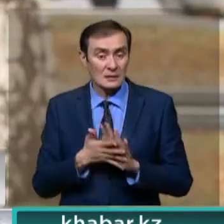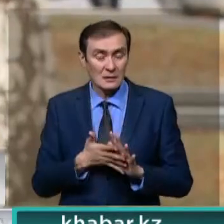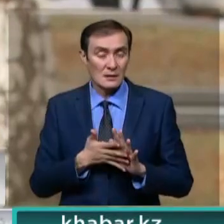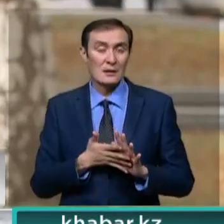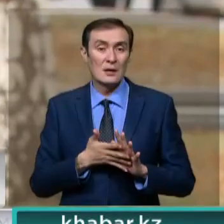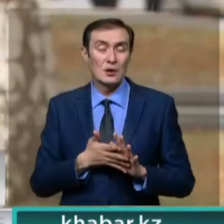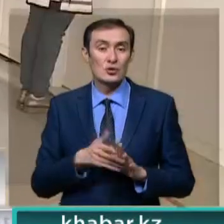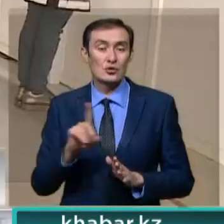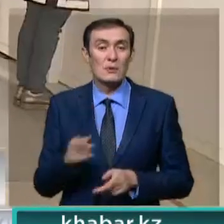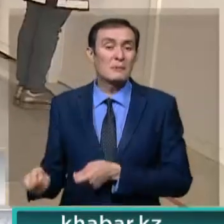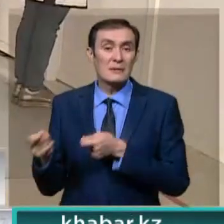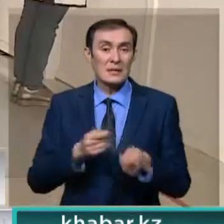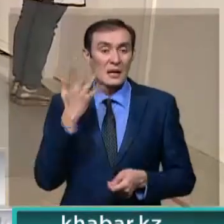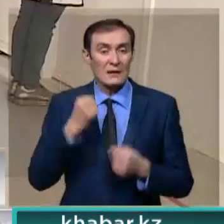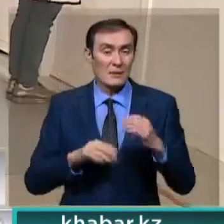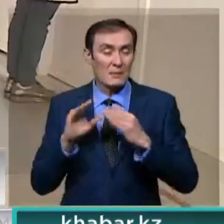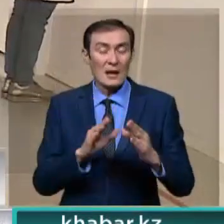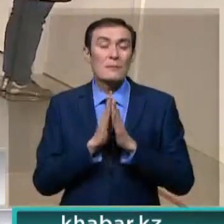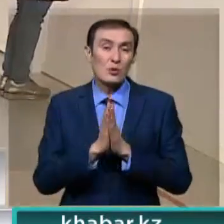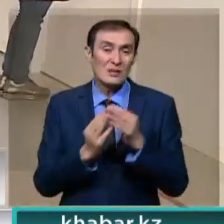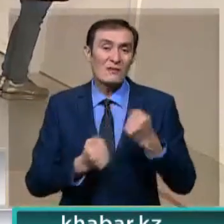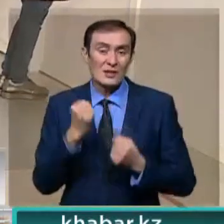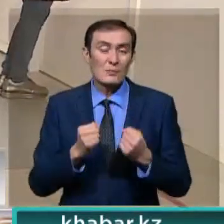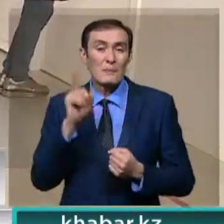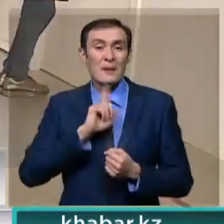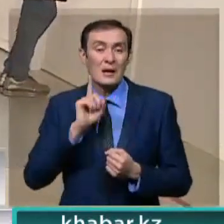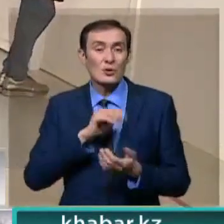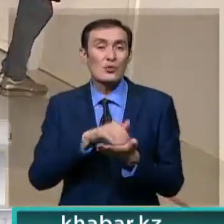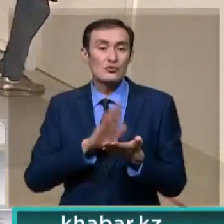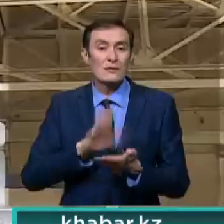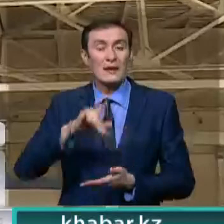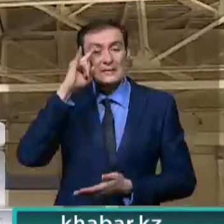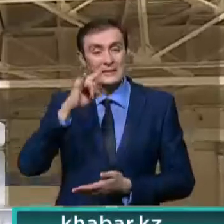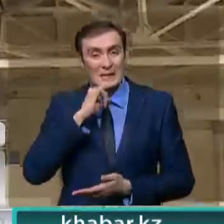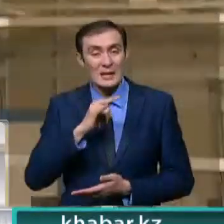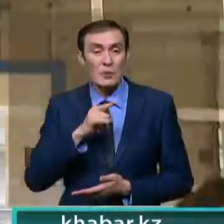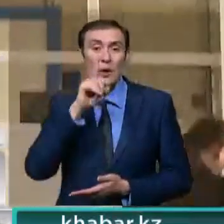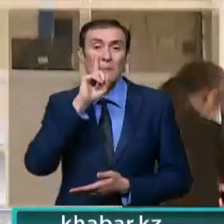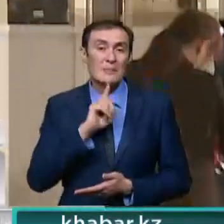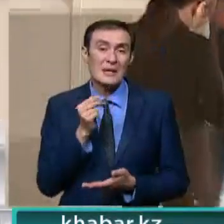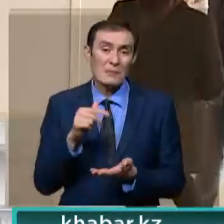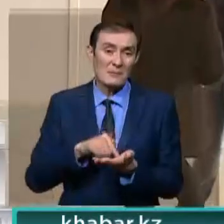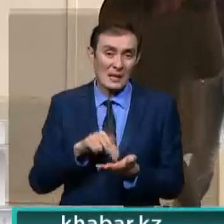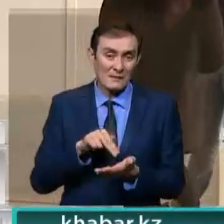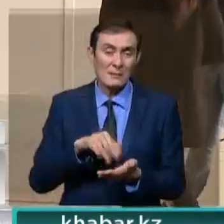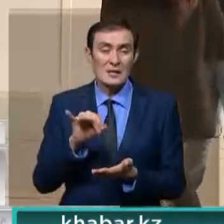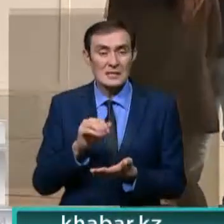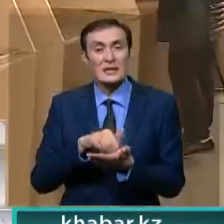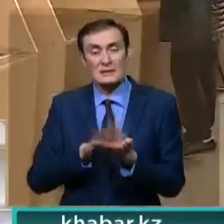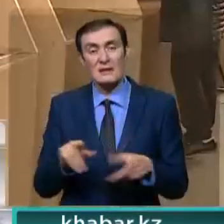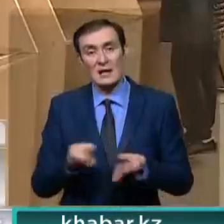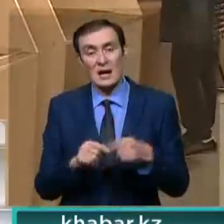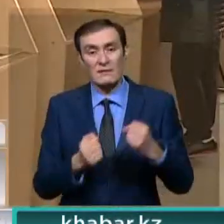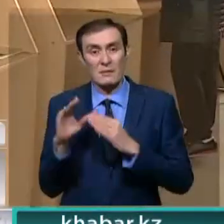по завозимым автомобилям. Водители просят, чтобы их автомобили поставили на учет в Казахстане по приемлемым тарифам и регистрировали так же,